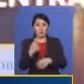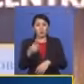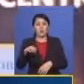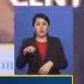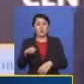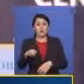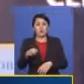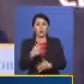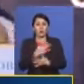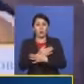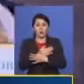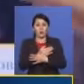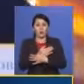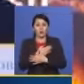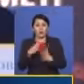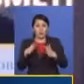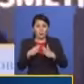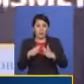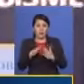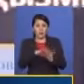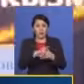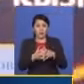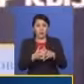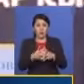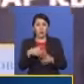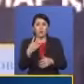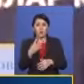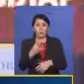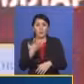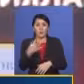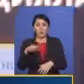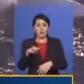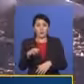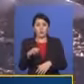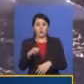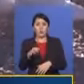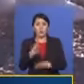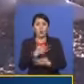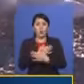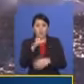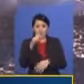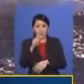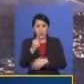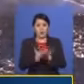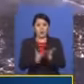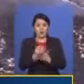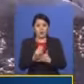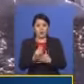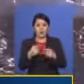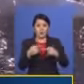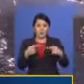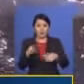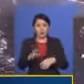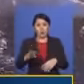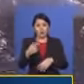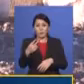шығынға ұшыраса, жеке аулада 45 мың құс шығын болды. Өлген құс үшін өтемақы мөлшері әртүрлі. Оны